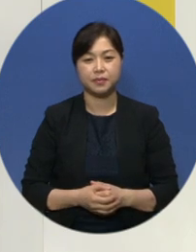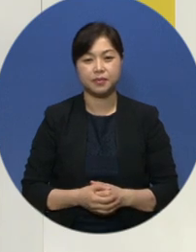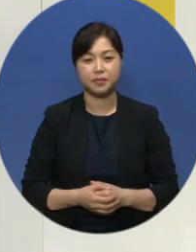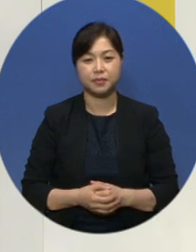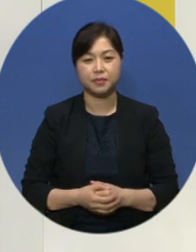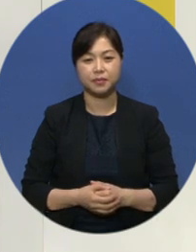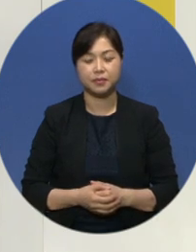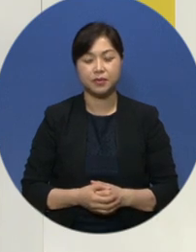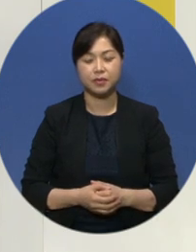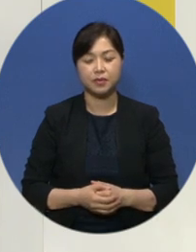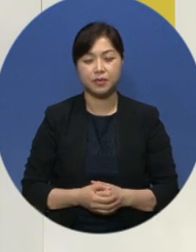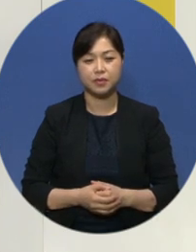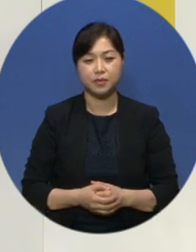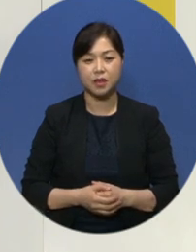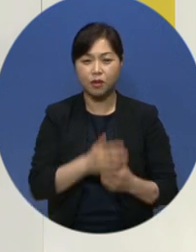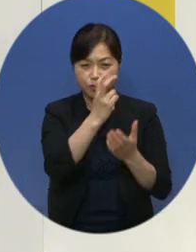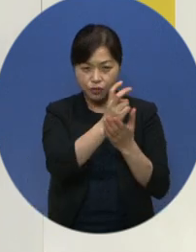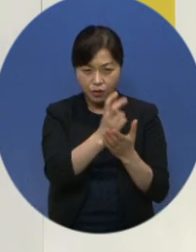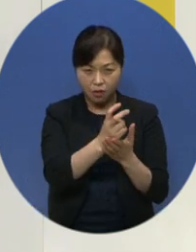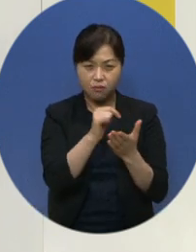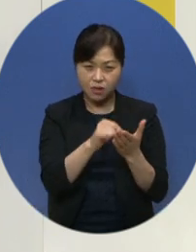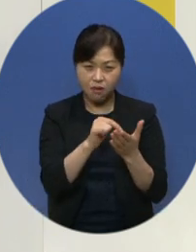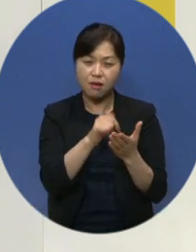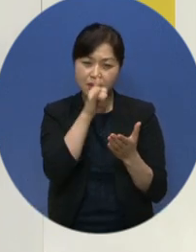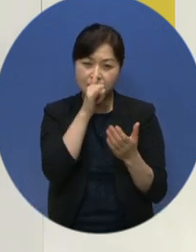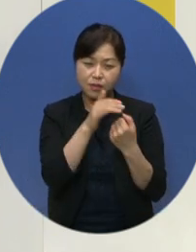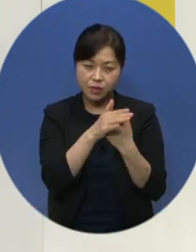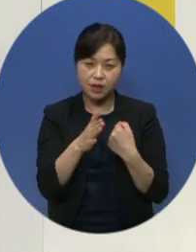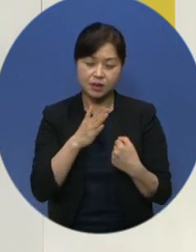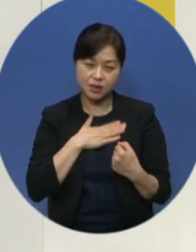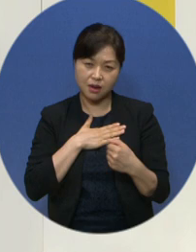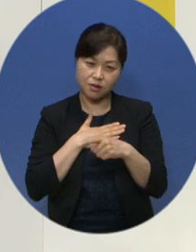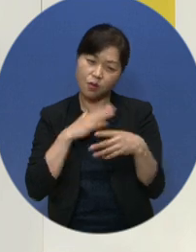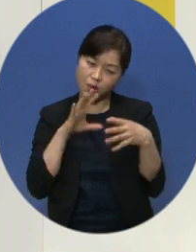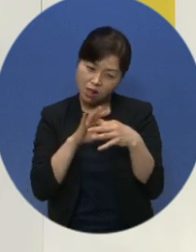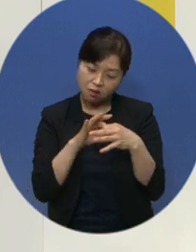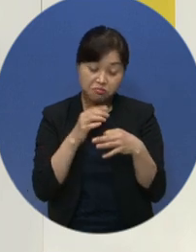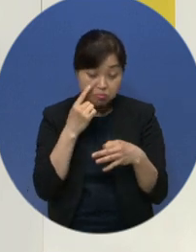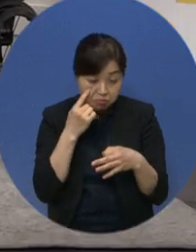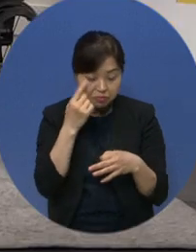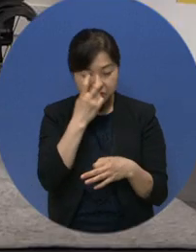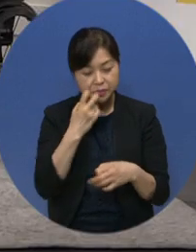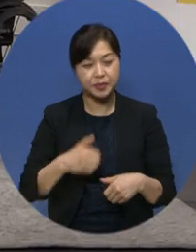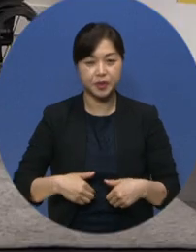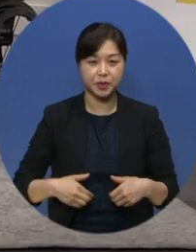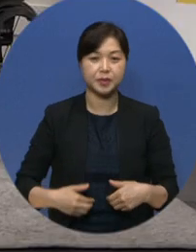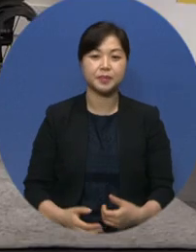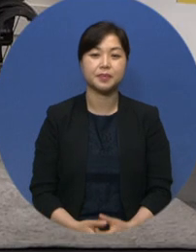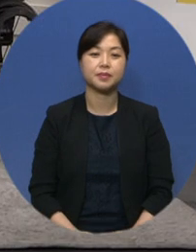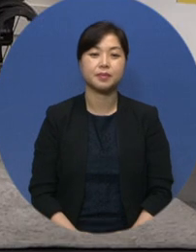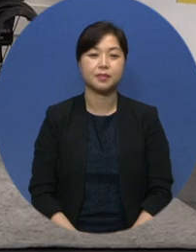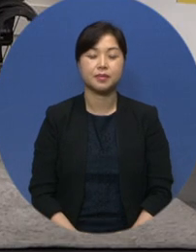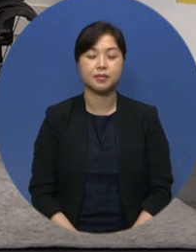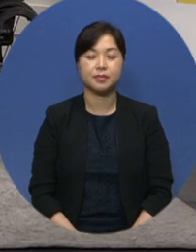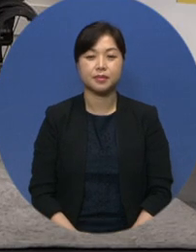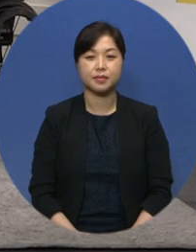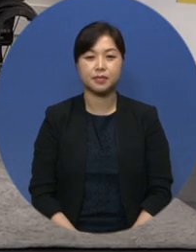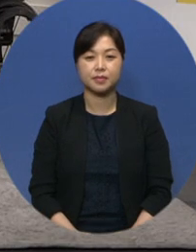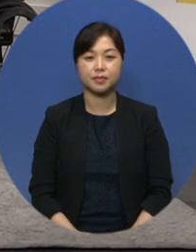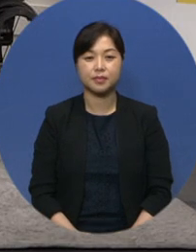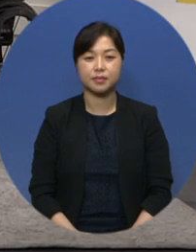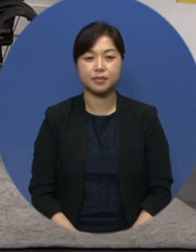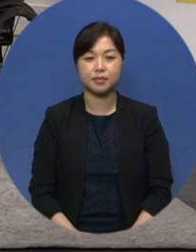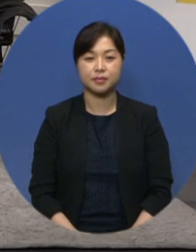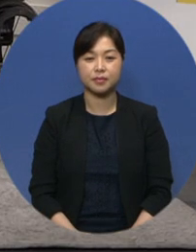것은 어떤 또 또 규정이 있기 때문에 한번 제가 또 봐야 되겠죠 예 에 이제 뭐 b